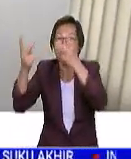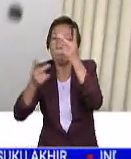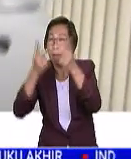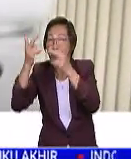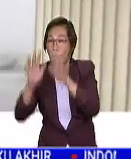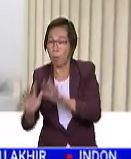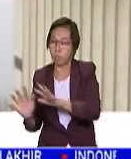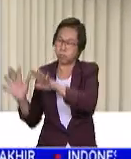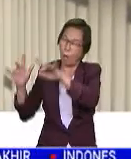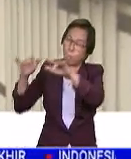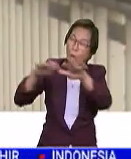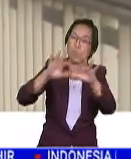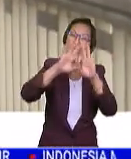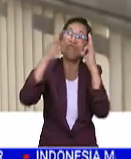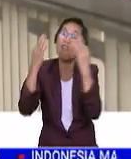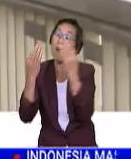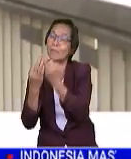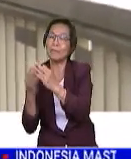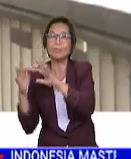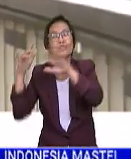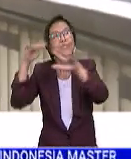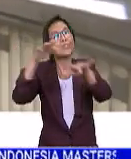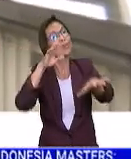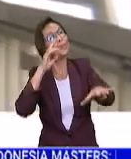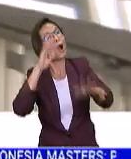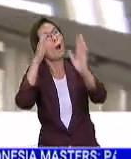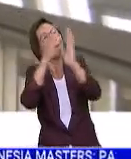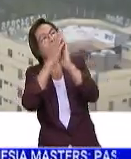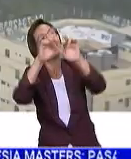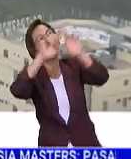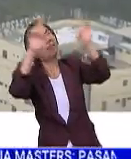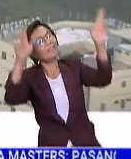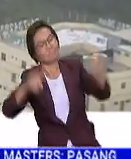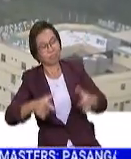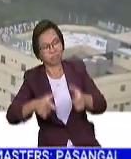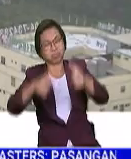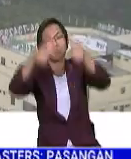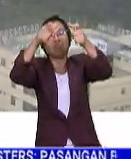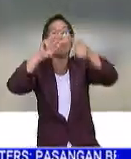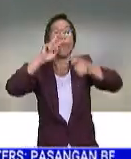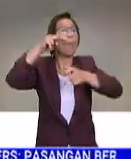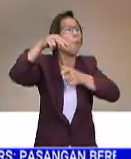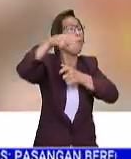datang berkeluarga bagi menyaksikan panorama Indah Bandar Raya alus setar